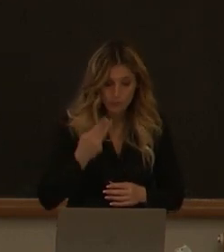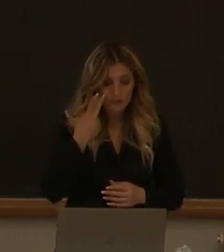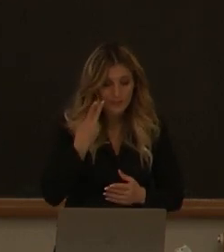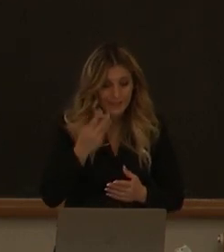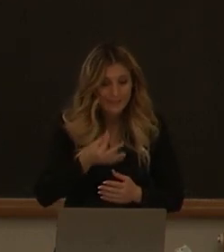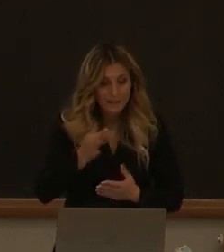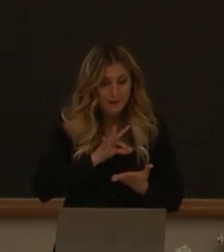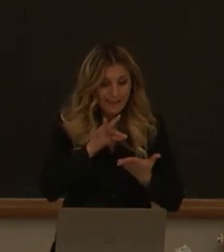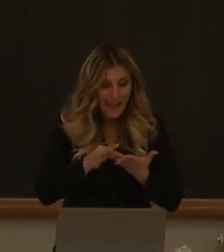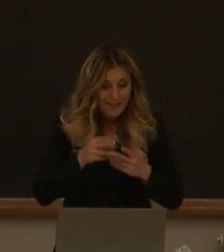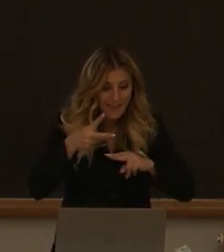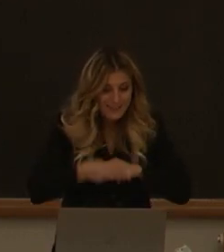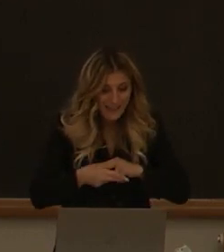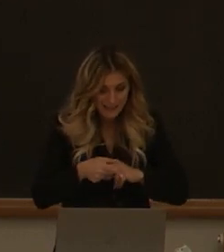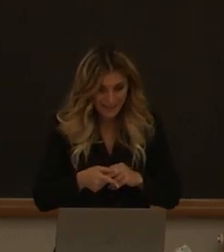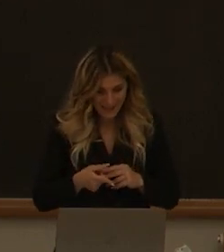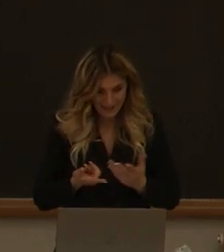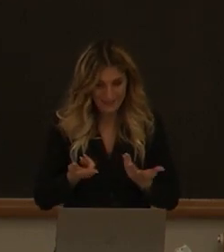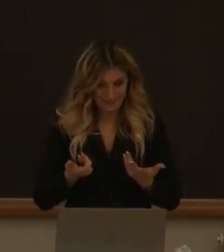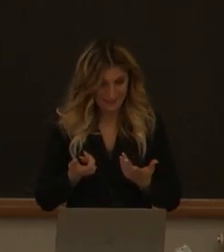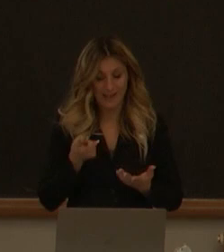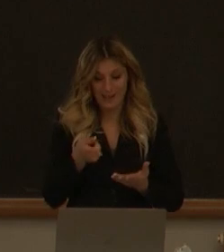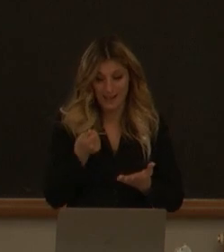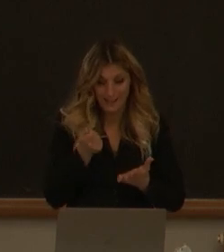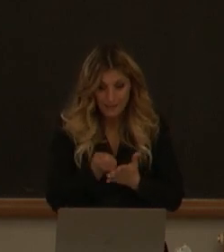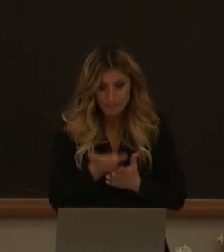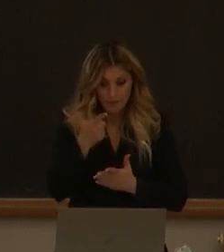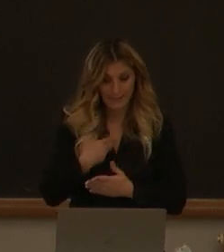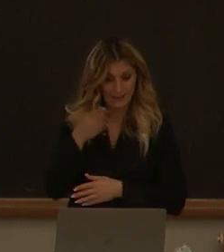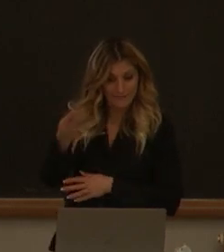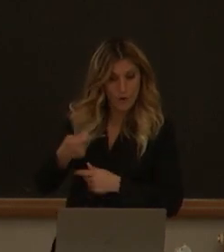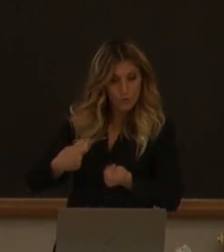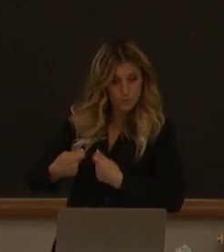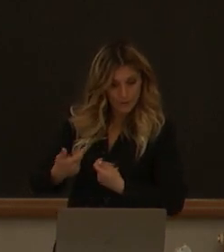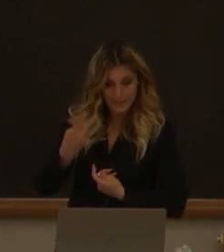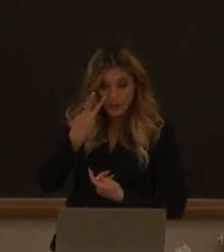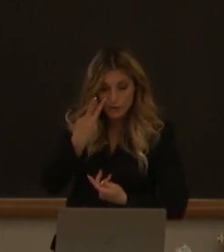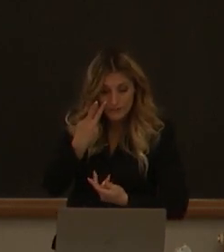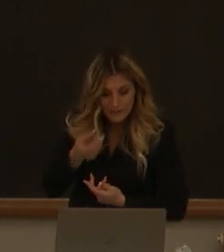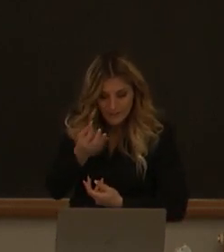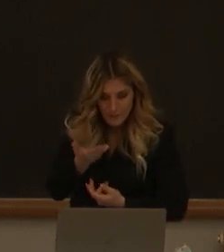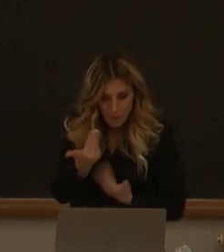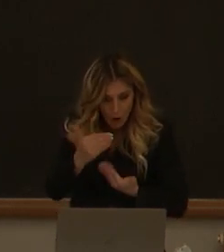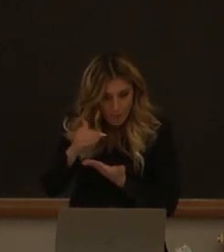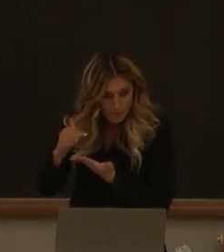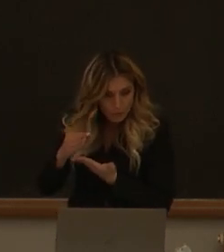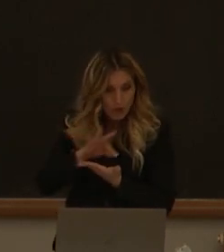Per esempio questo viene proprio da Marco Lucchini di Banca Alimentare. La data di scadenza è qualcosa